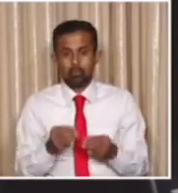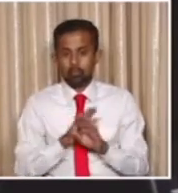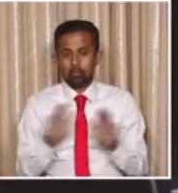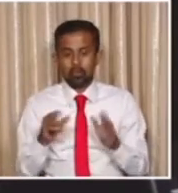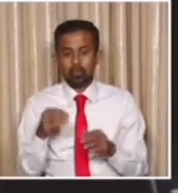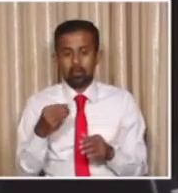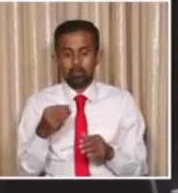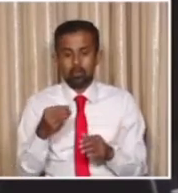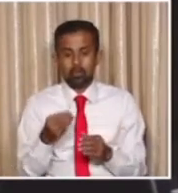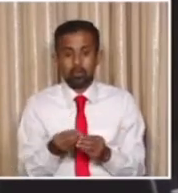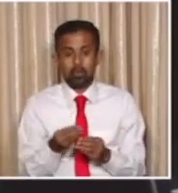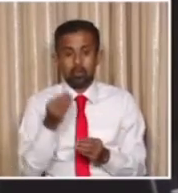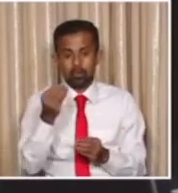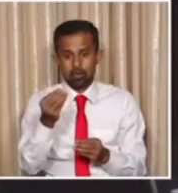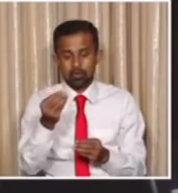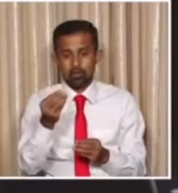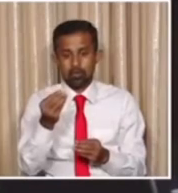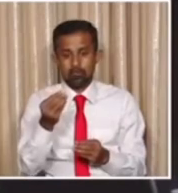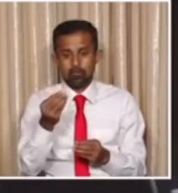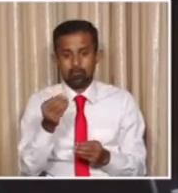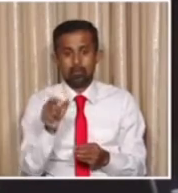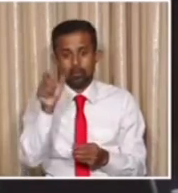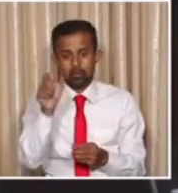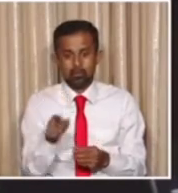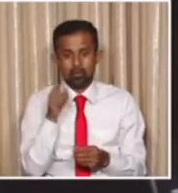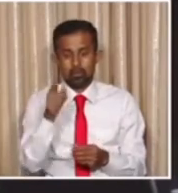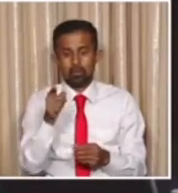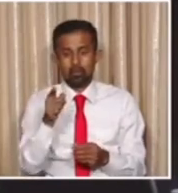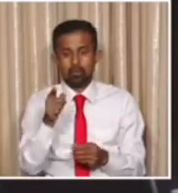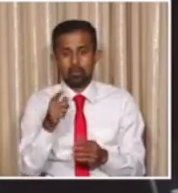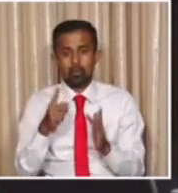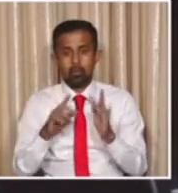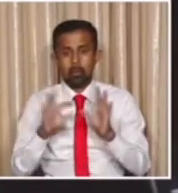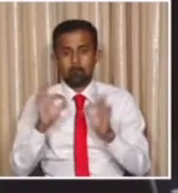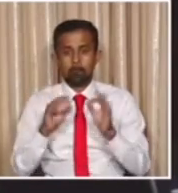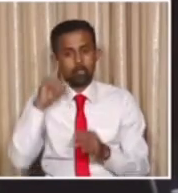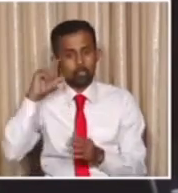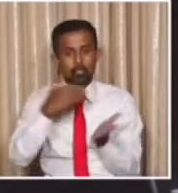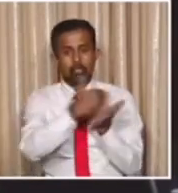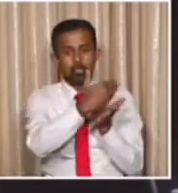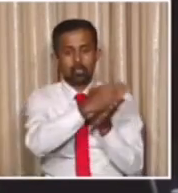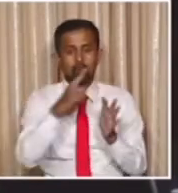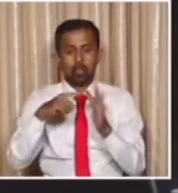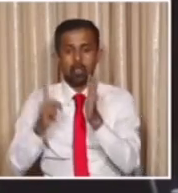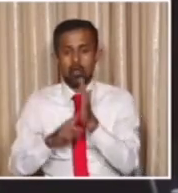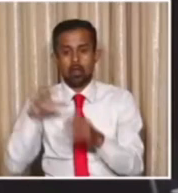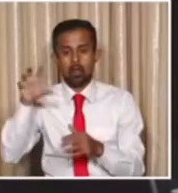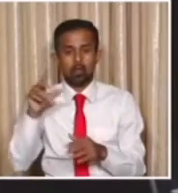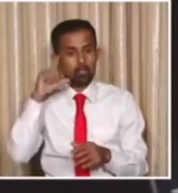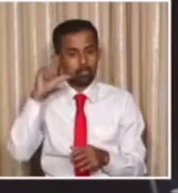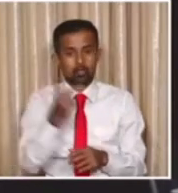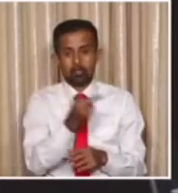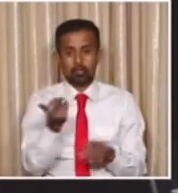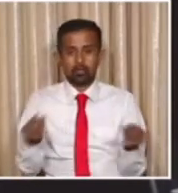ඒ ණය දීපු ගත්තු ණය දීපු අයට ඒ අදාළ පොලිවාරික චීනය ගෙවනවා එල් සැල්ල දෝරයයි චීනය අතර